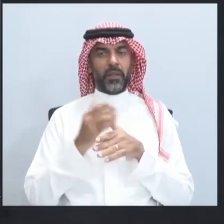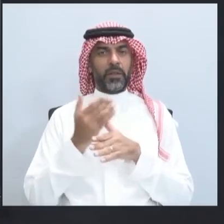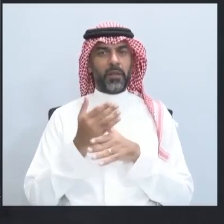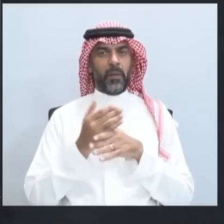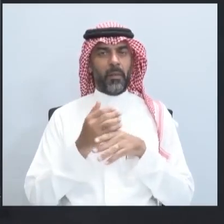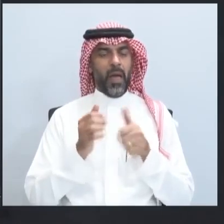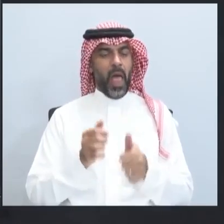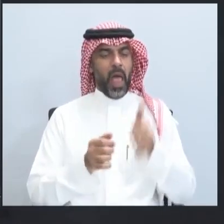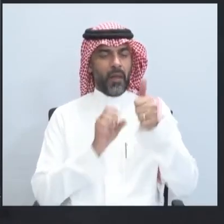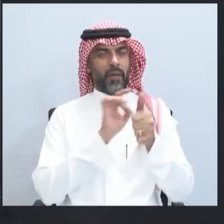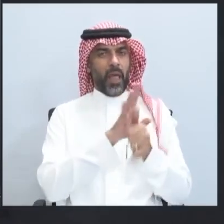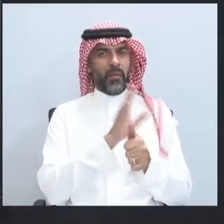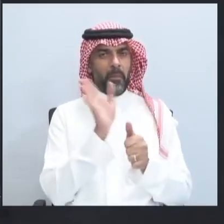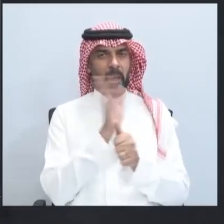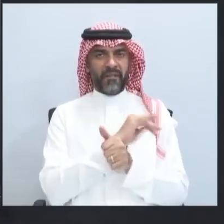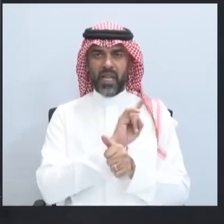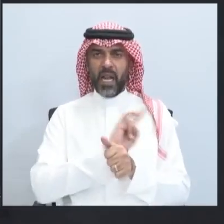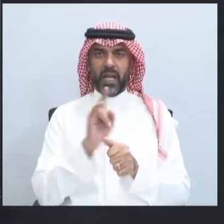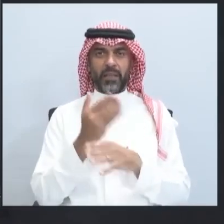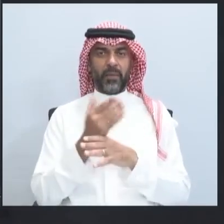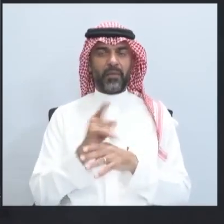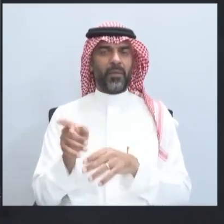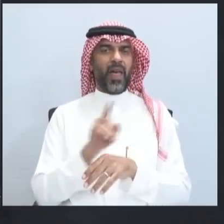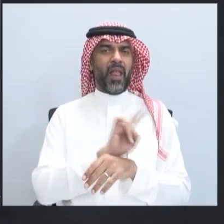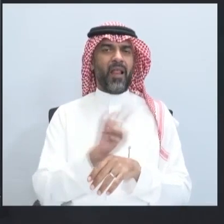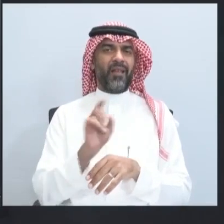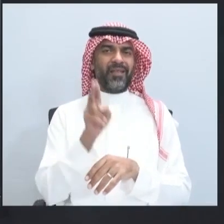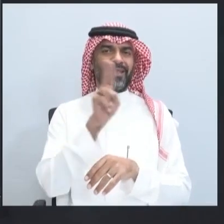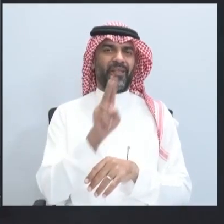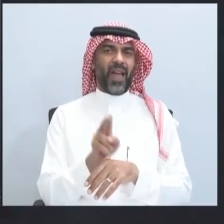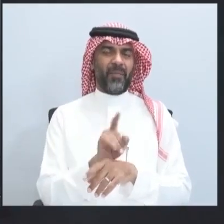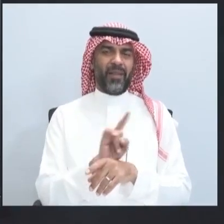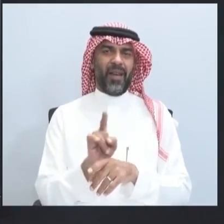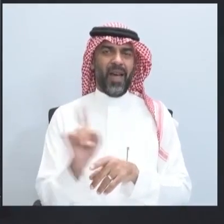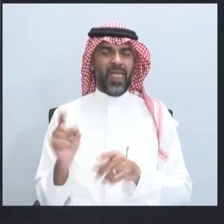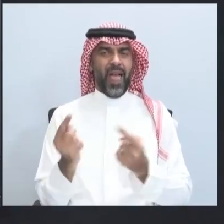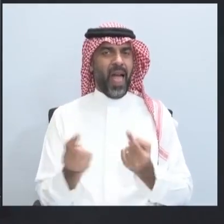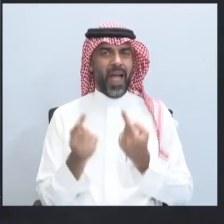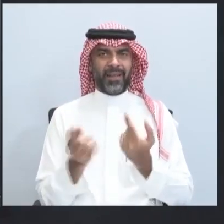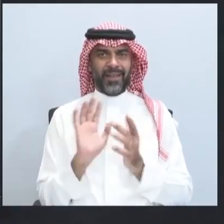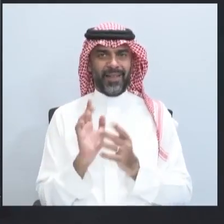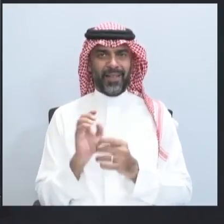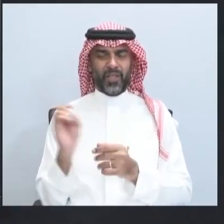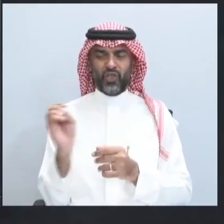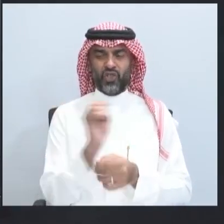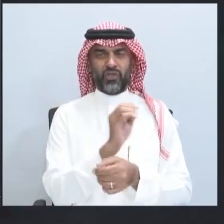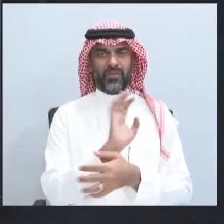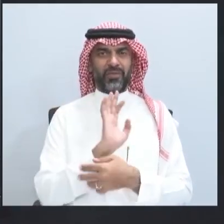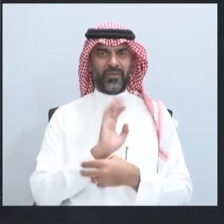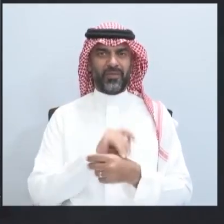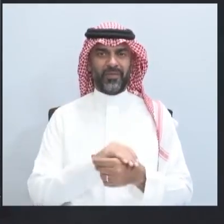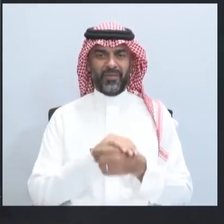حذف الف ما هنا انها ليست استفهاميه انما هي هنا اسم موصول